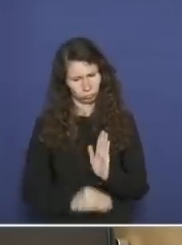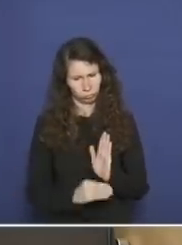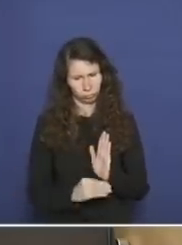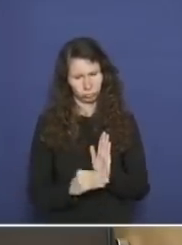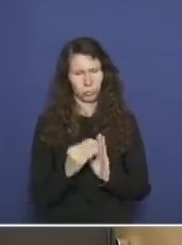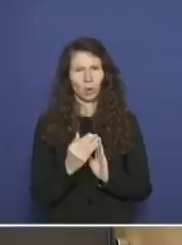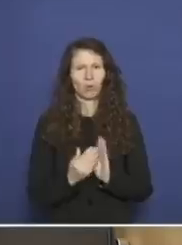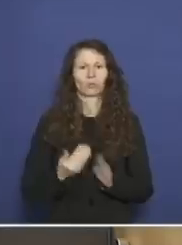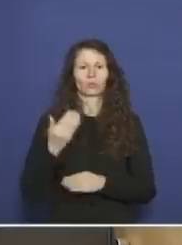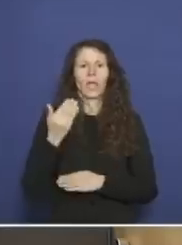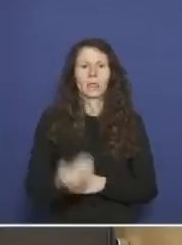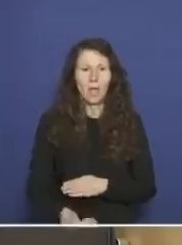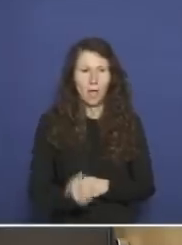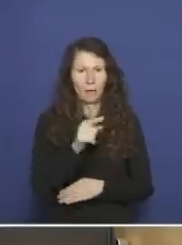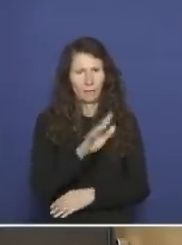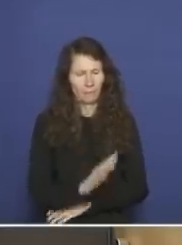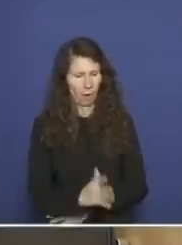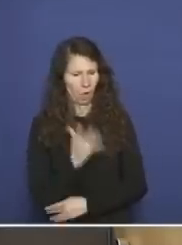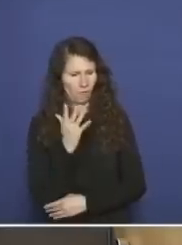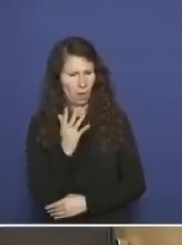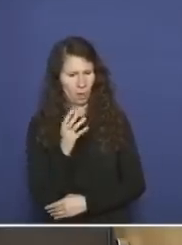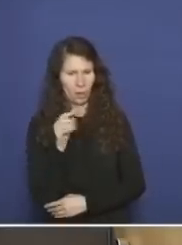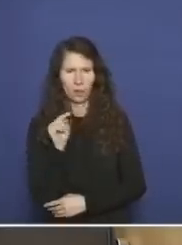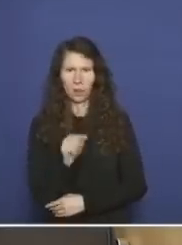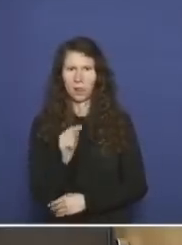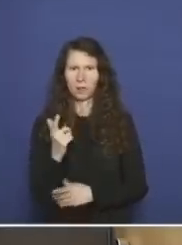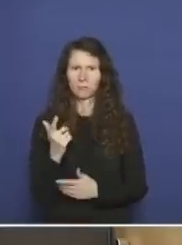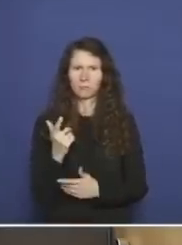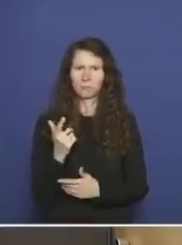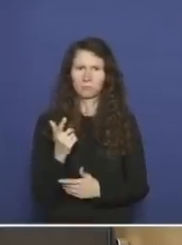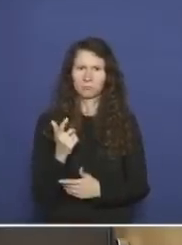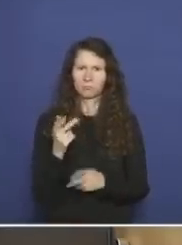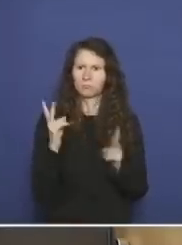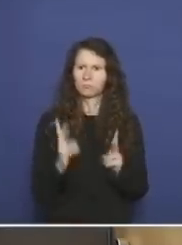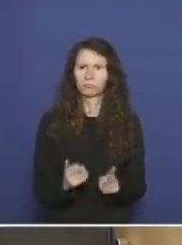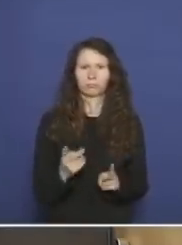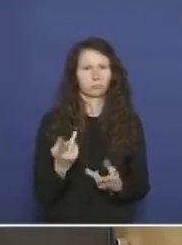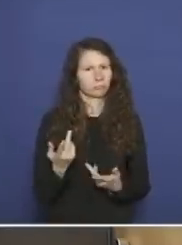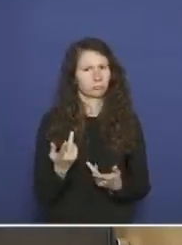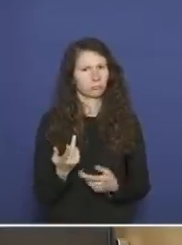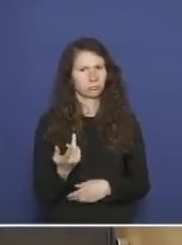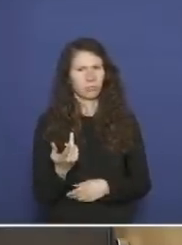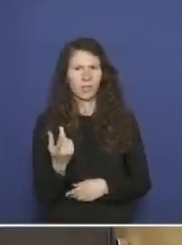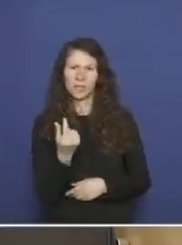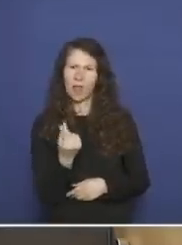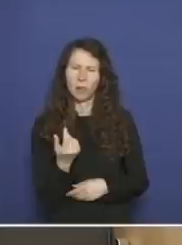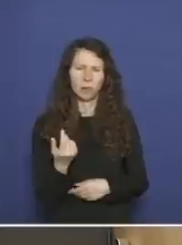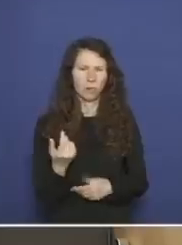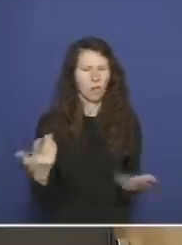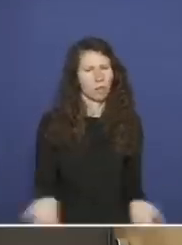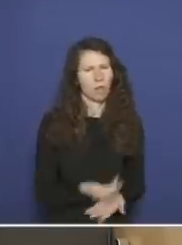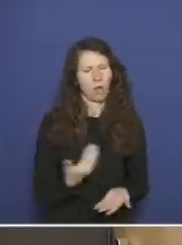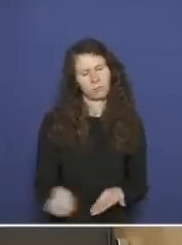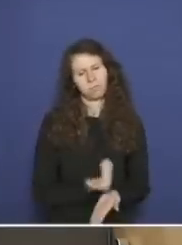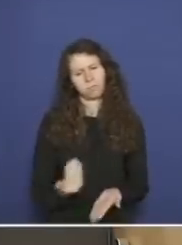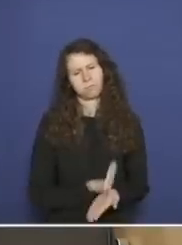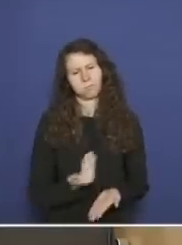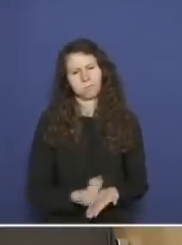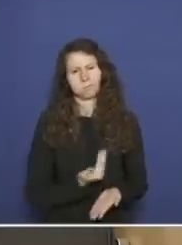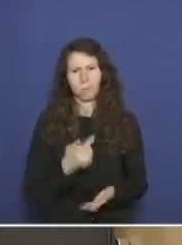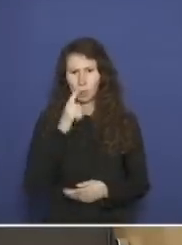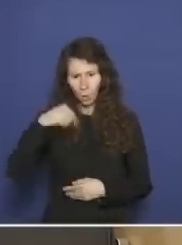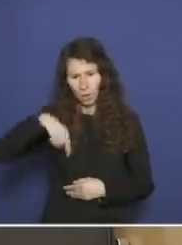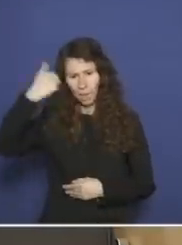erst bemerken Sie, dass da quasi die Lizenz zum Gelddrücken überall, nicht nur in Berlin, sondern in ganz Deutschland,